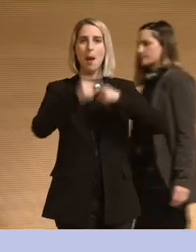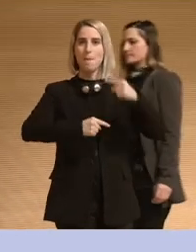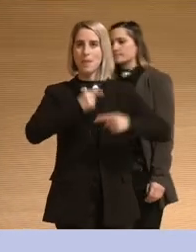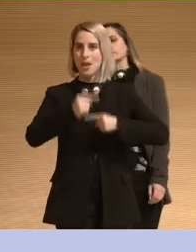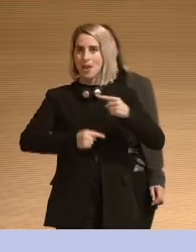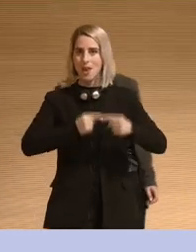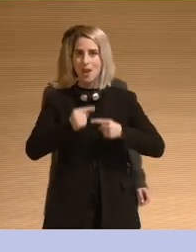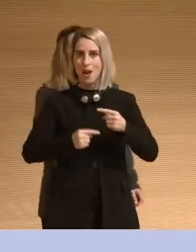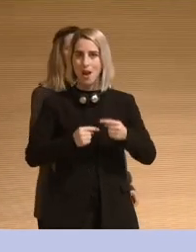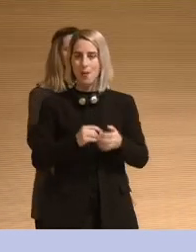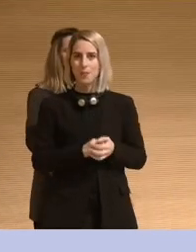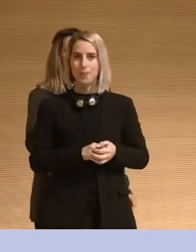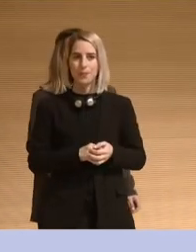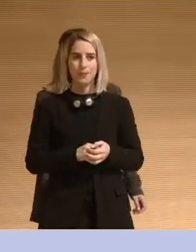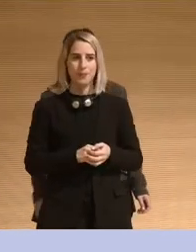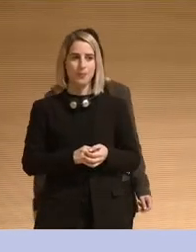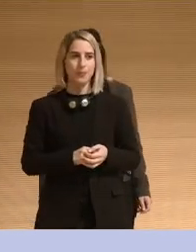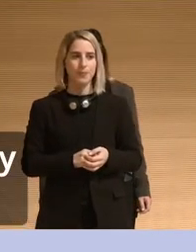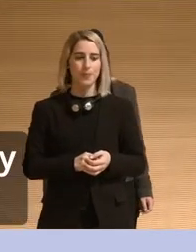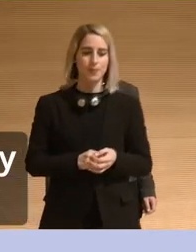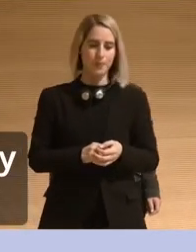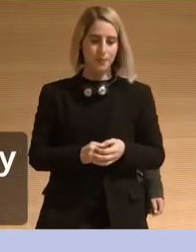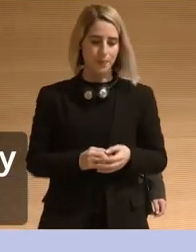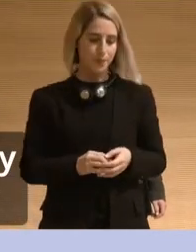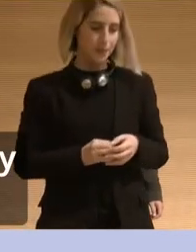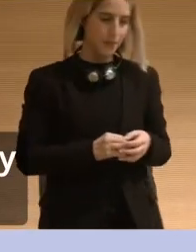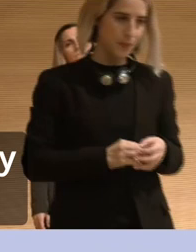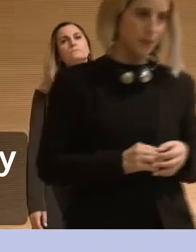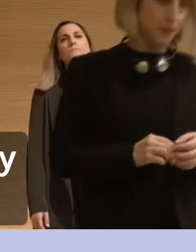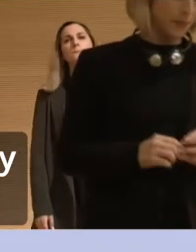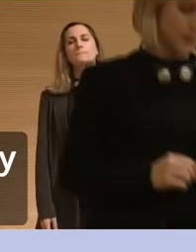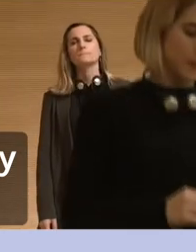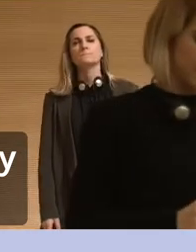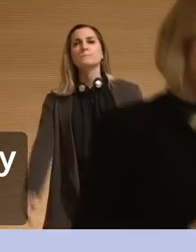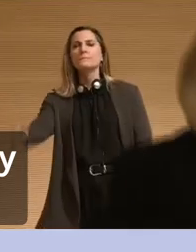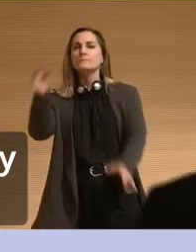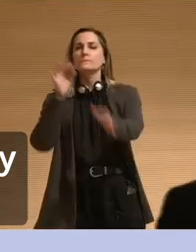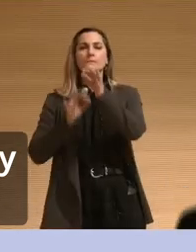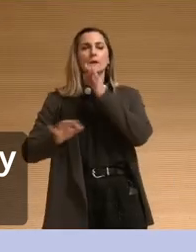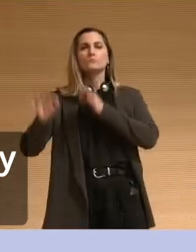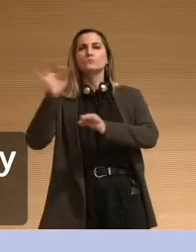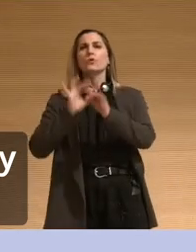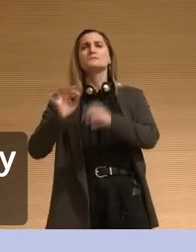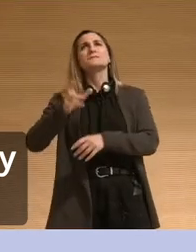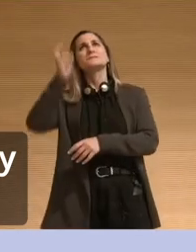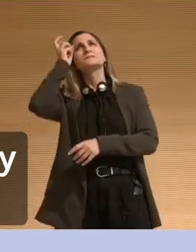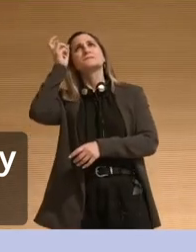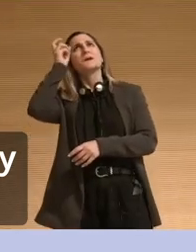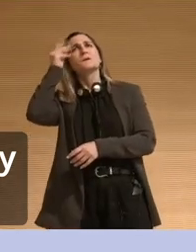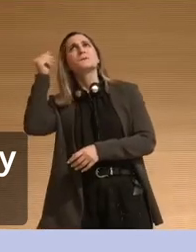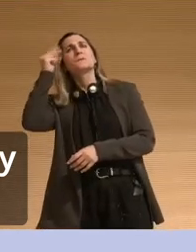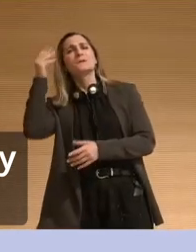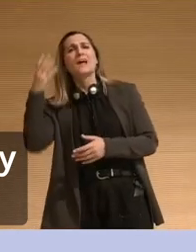την διάθεσή της να μιλήσει, να πει ότι έχει πολλά κενά μνήμης και να πει ότι από την άλλη